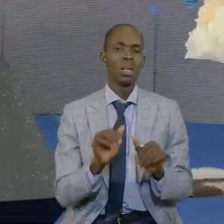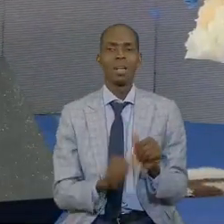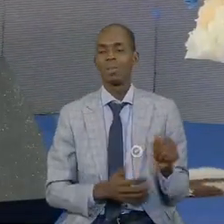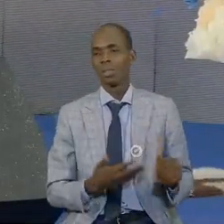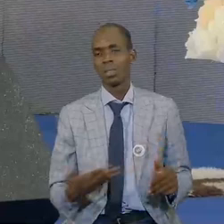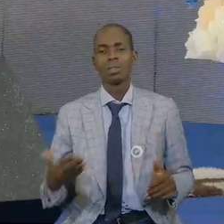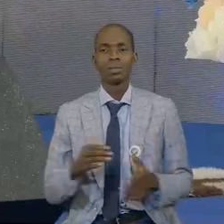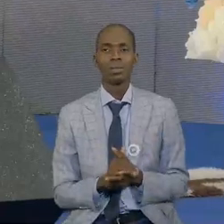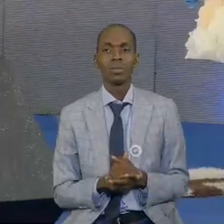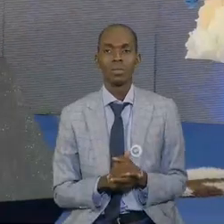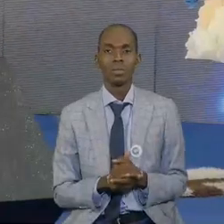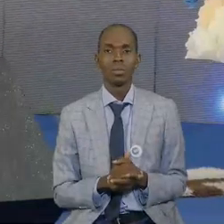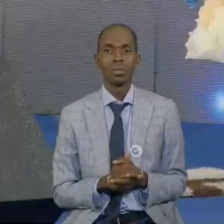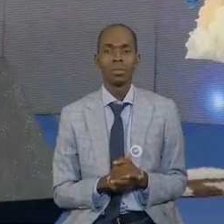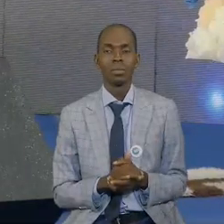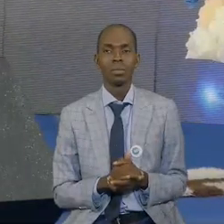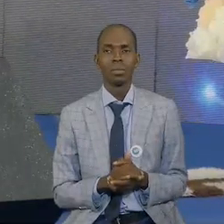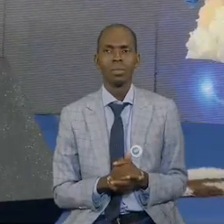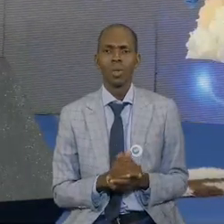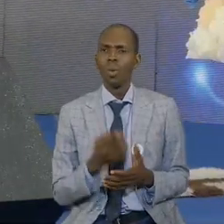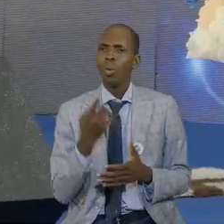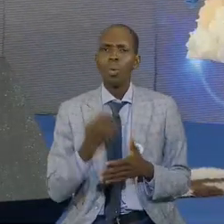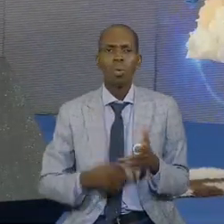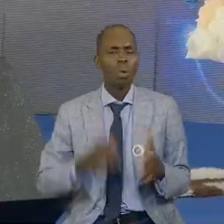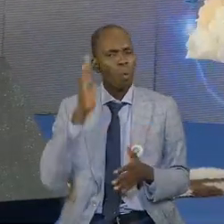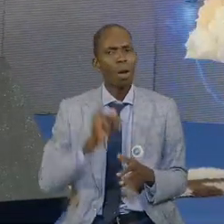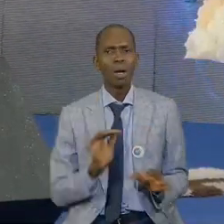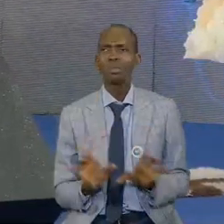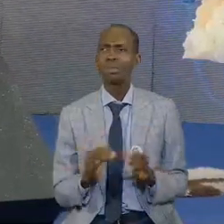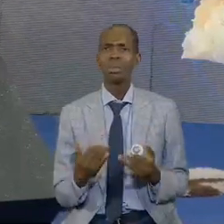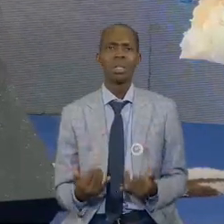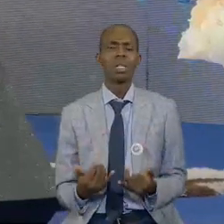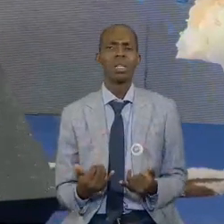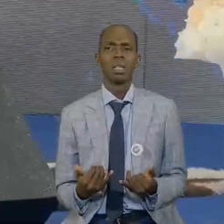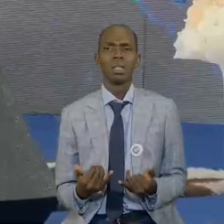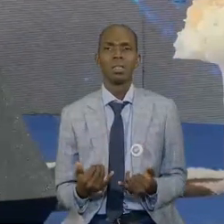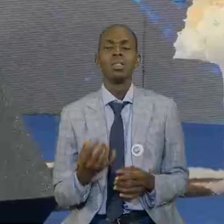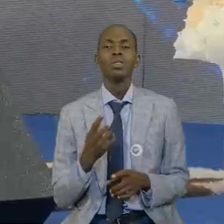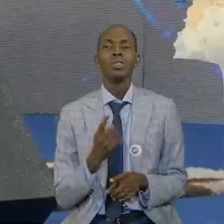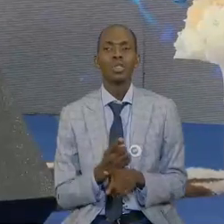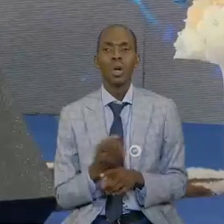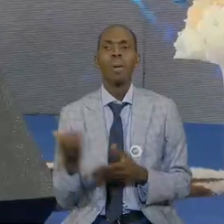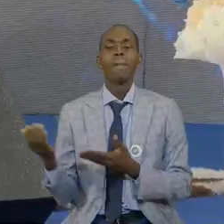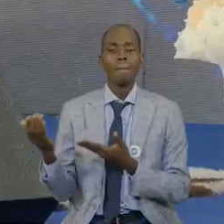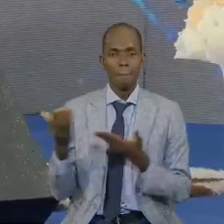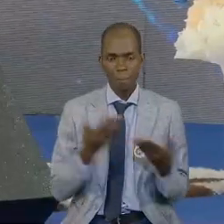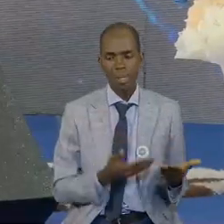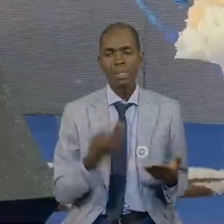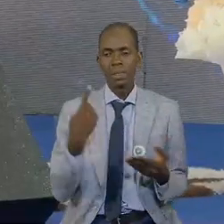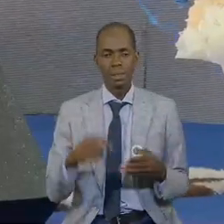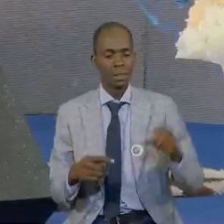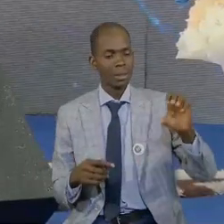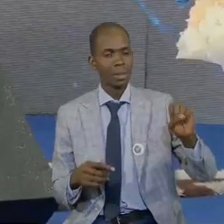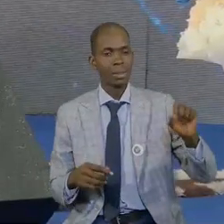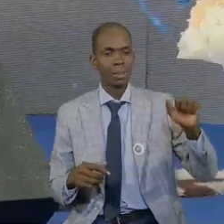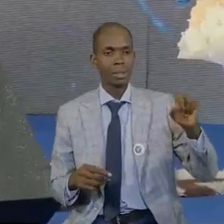je n'ai pas la force pour pousser le tonneau. What am I going to do? Qu'est-ce que je vais faire maintenant? Just bring the pebbles and the sand and